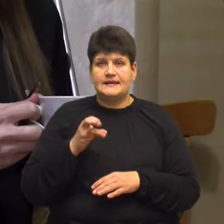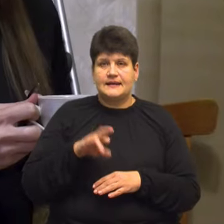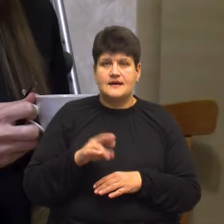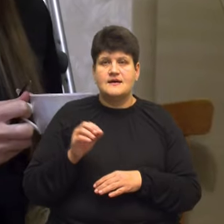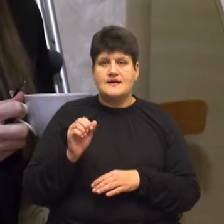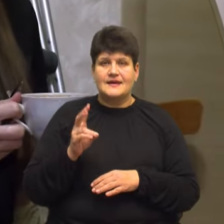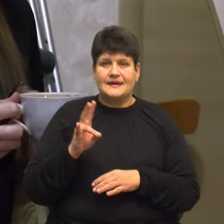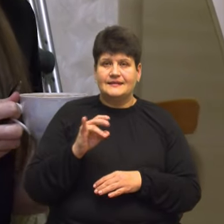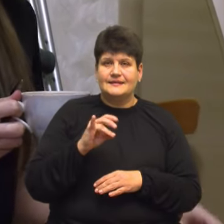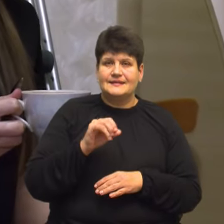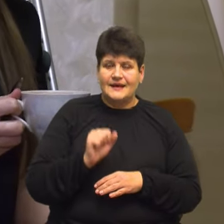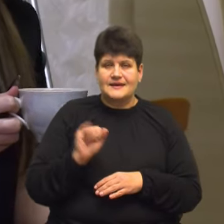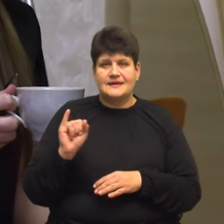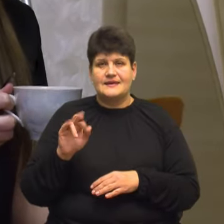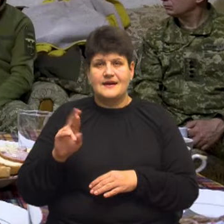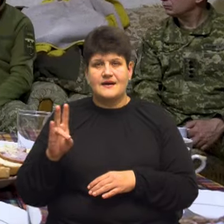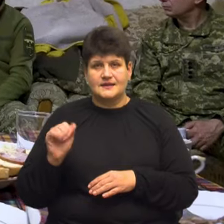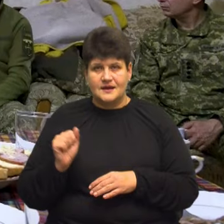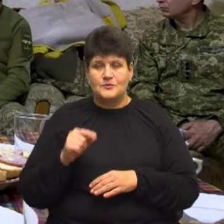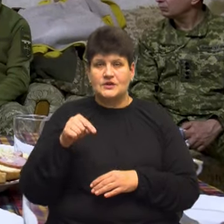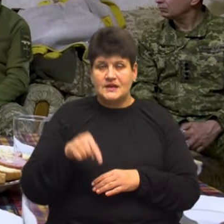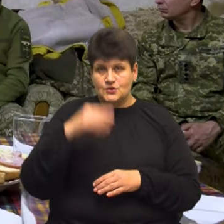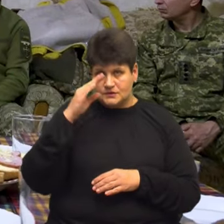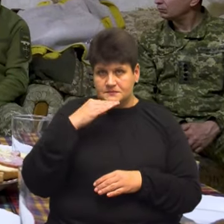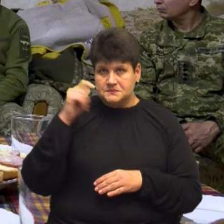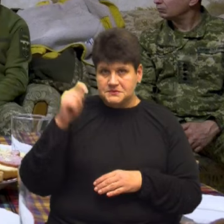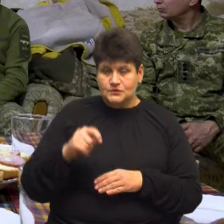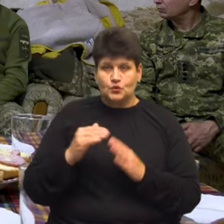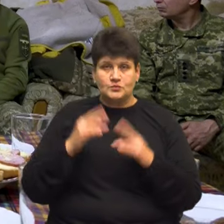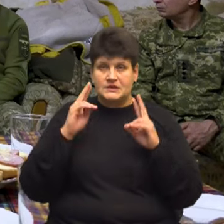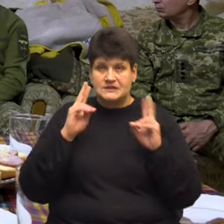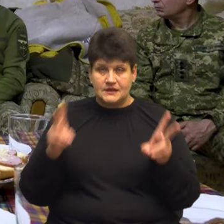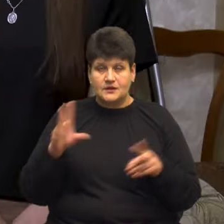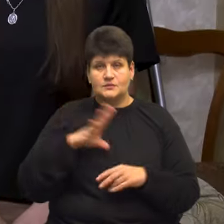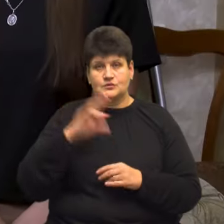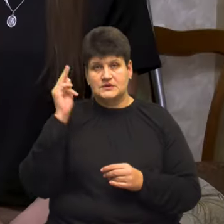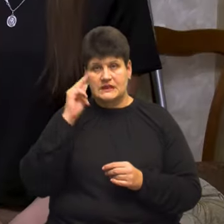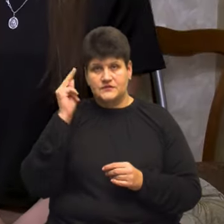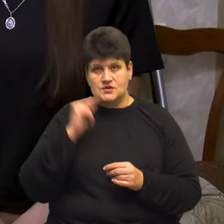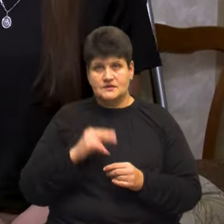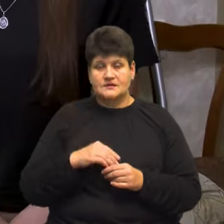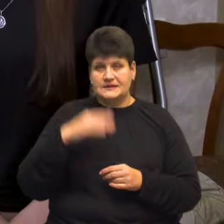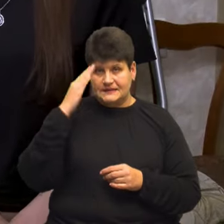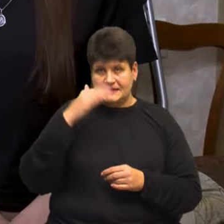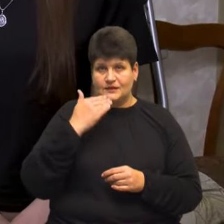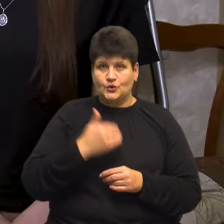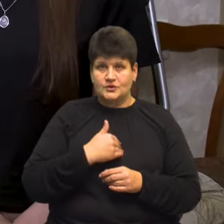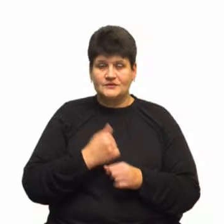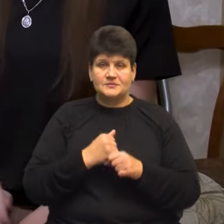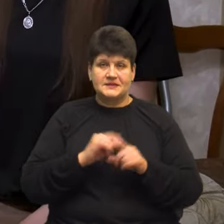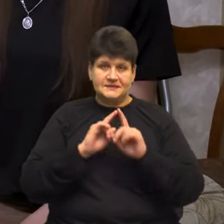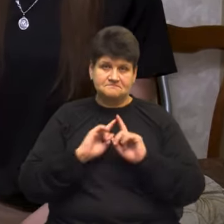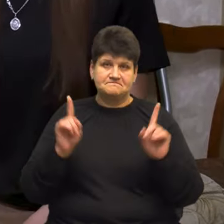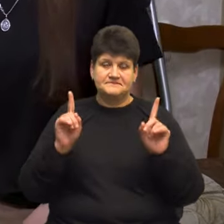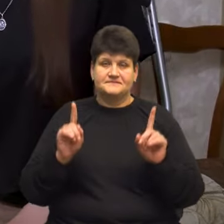Інна розповідає, про те, що батько приїде додому, не знали. Дівчата у цей час були на навчанні. Тато хотів зробити сюрприз, так.